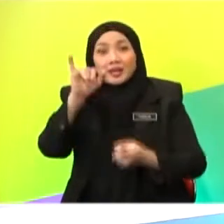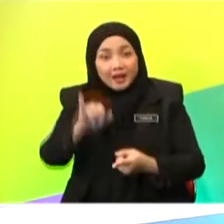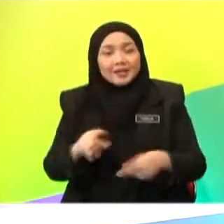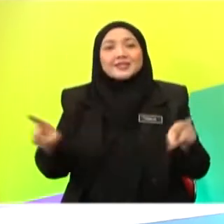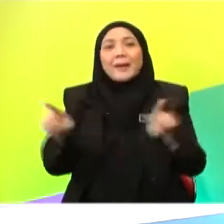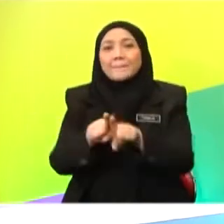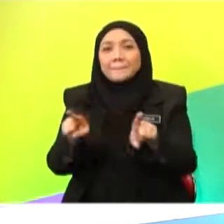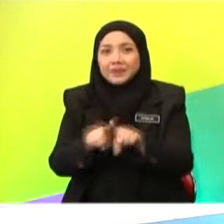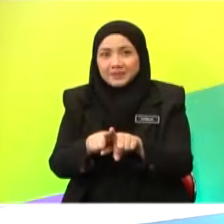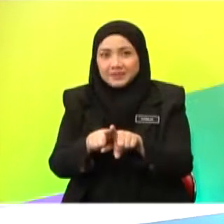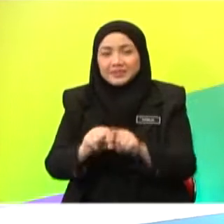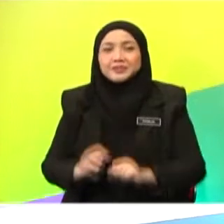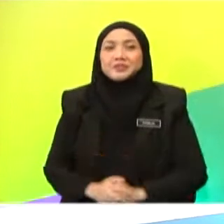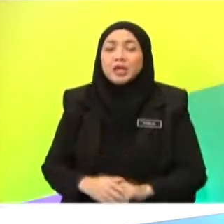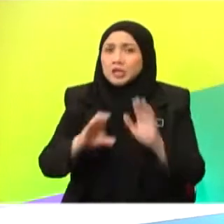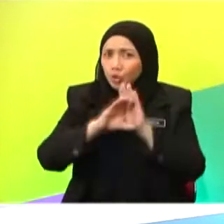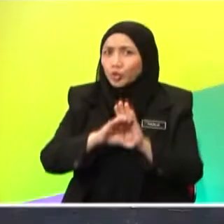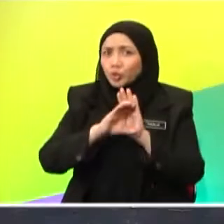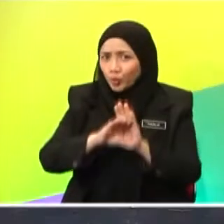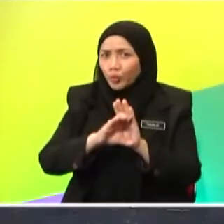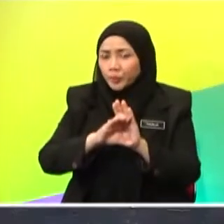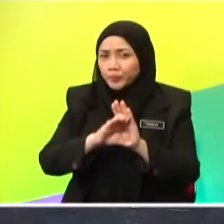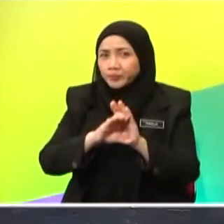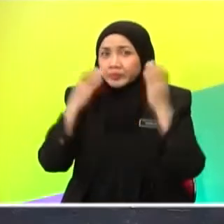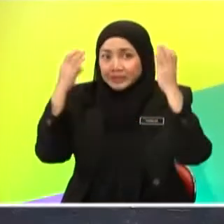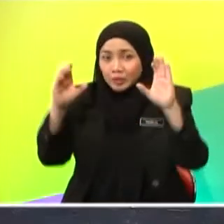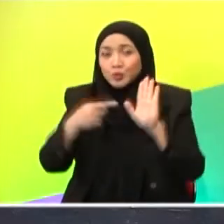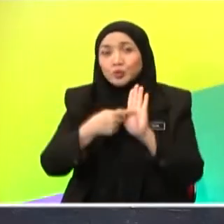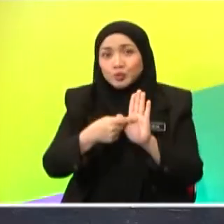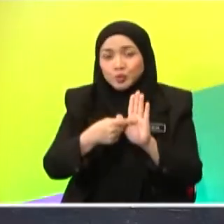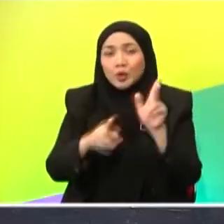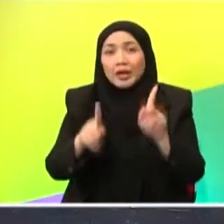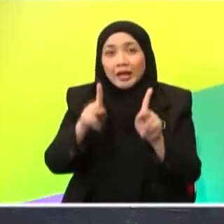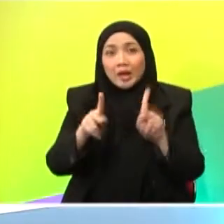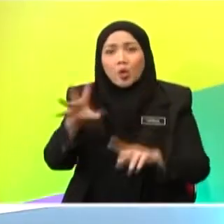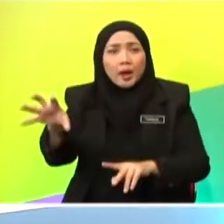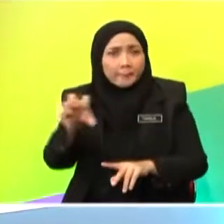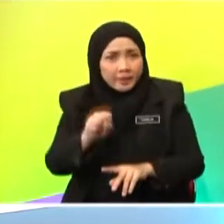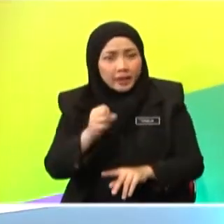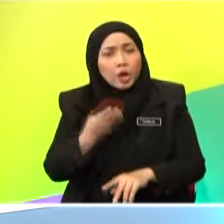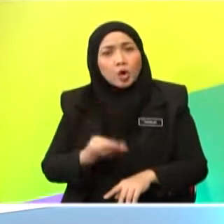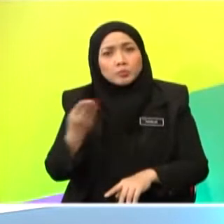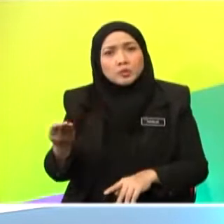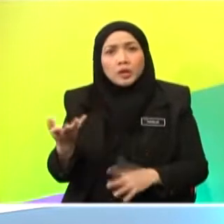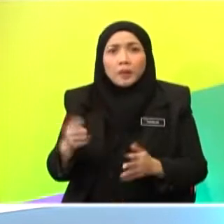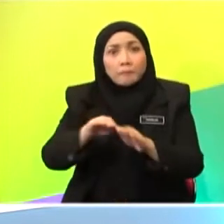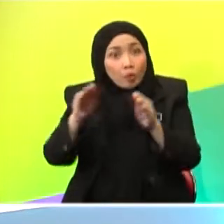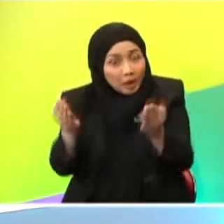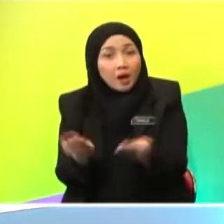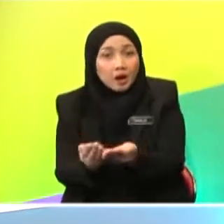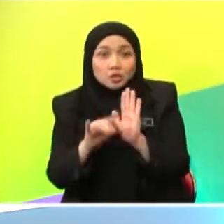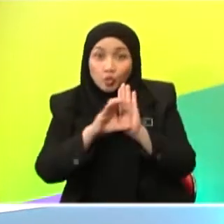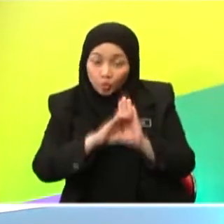tuh contoh kalau saya beli Tunjukkan sini kalau saya ambil ini 13 Ok nah ini adalah bola